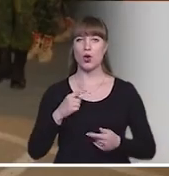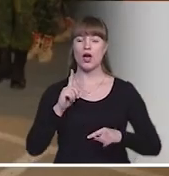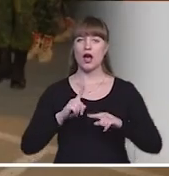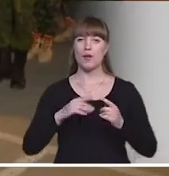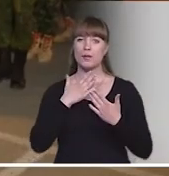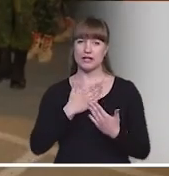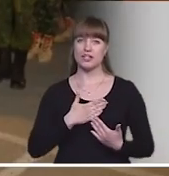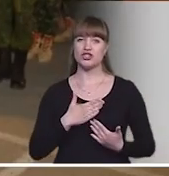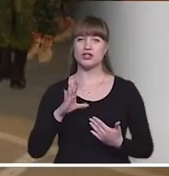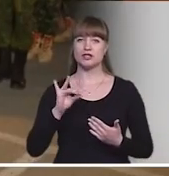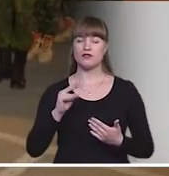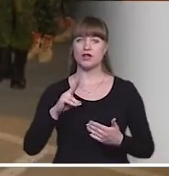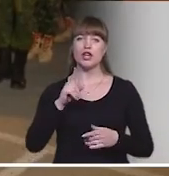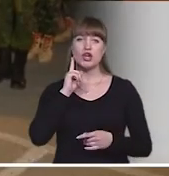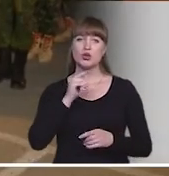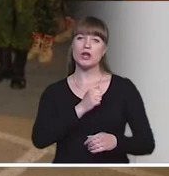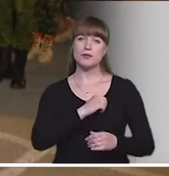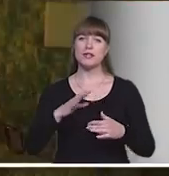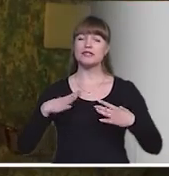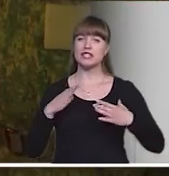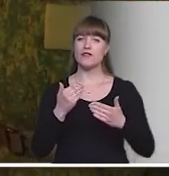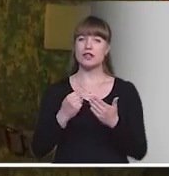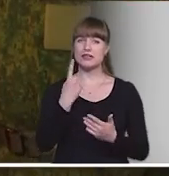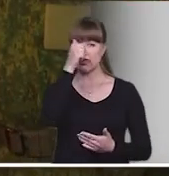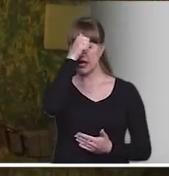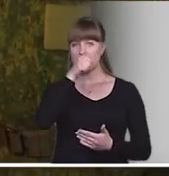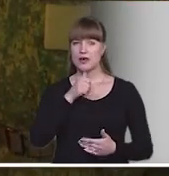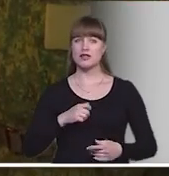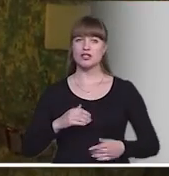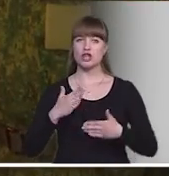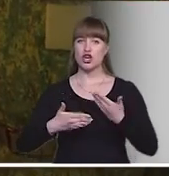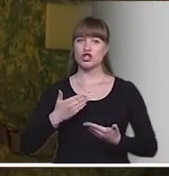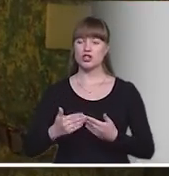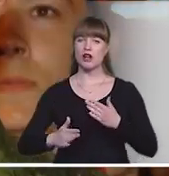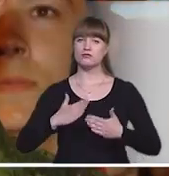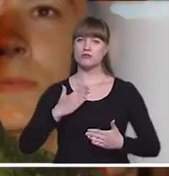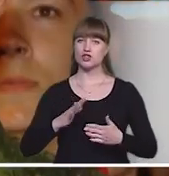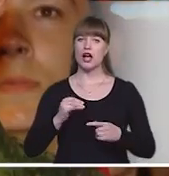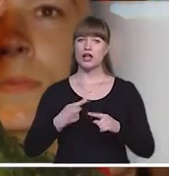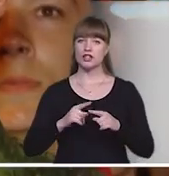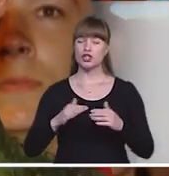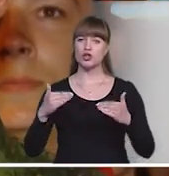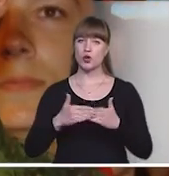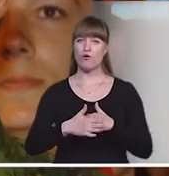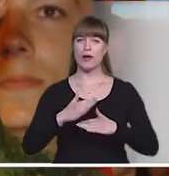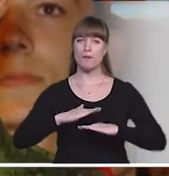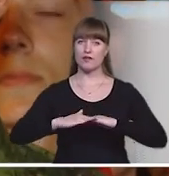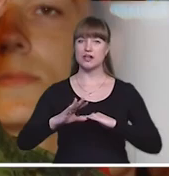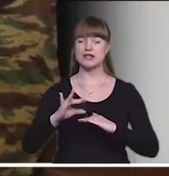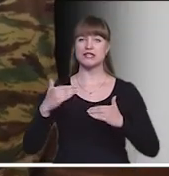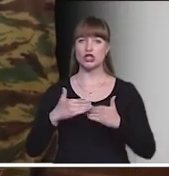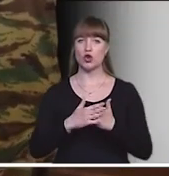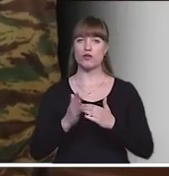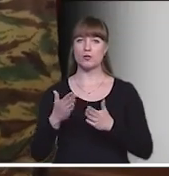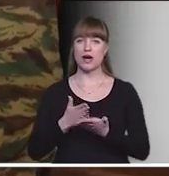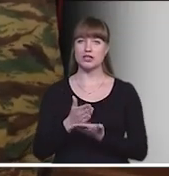патриотического движения. Юнармейцы тренировались перед дебютом целый месяц. Шаг от чеканин. Осталось привыкнуть к новой, более ровной поверхности и новым